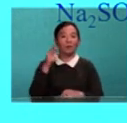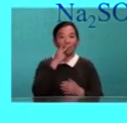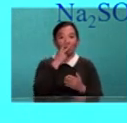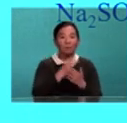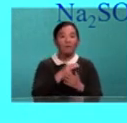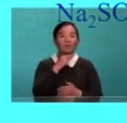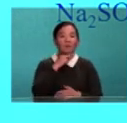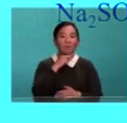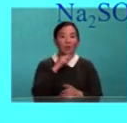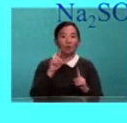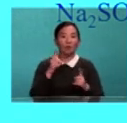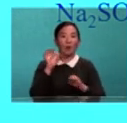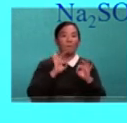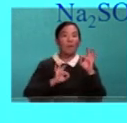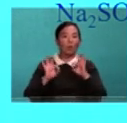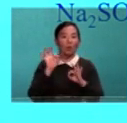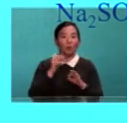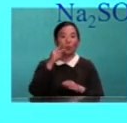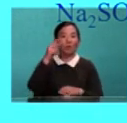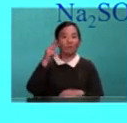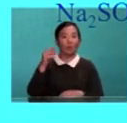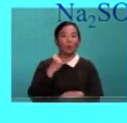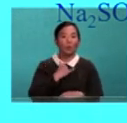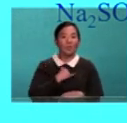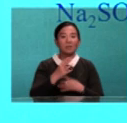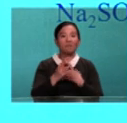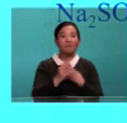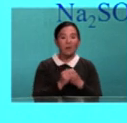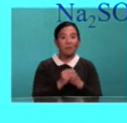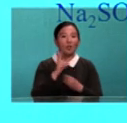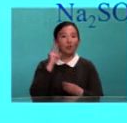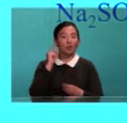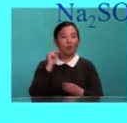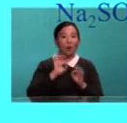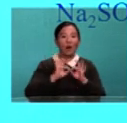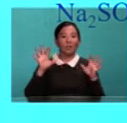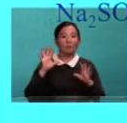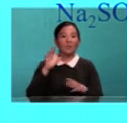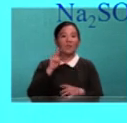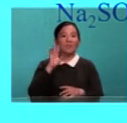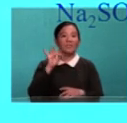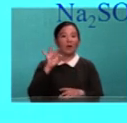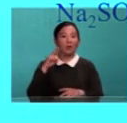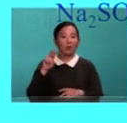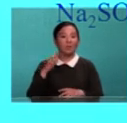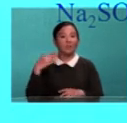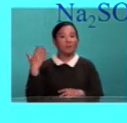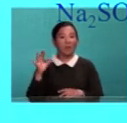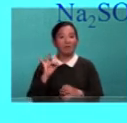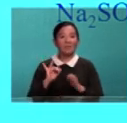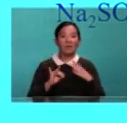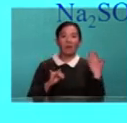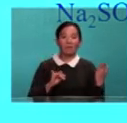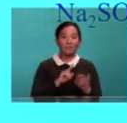обратите внимание, что в молекулярном уравнении у нас с вами число атомов кислорода должно быть равно справа и слева.